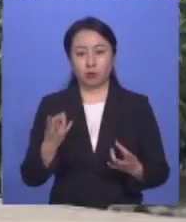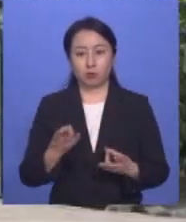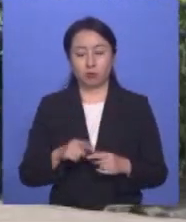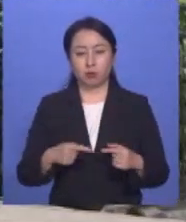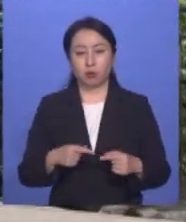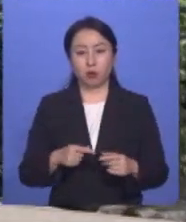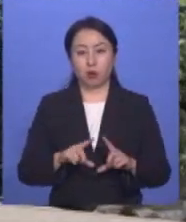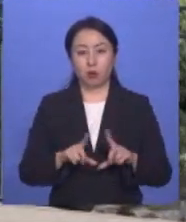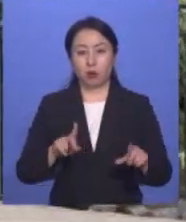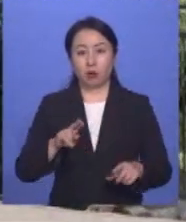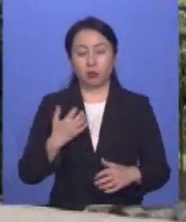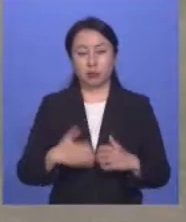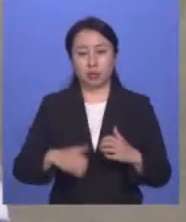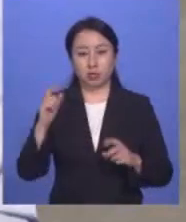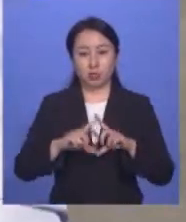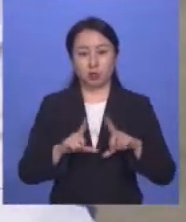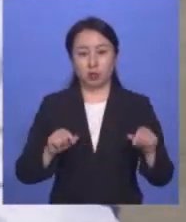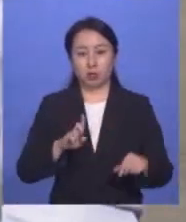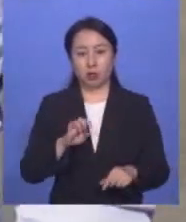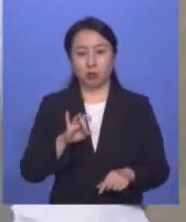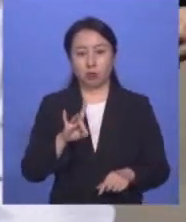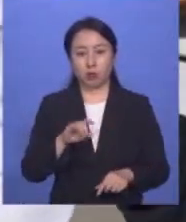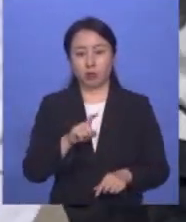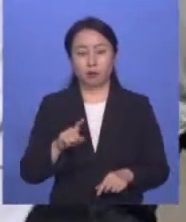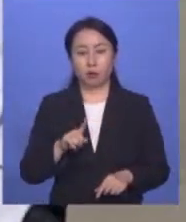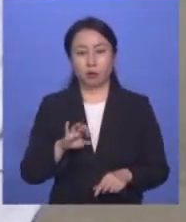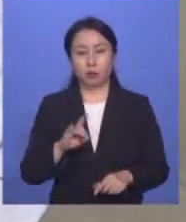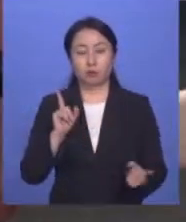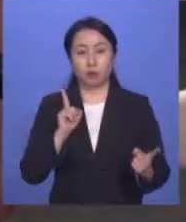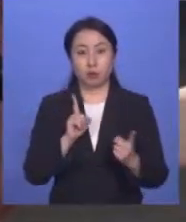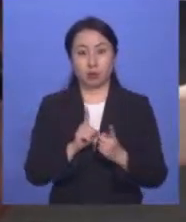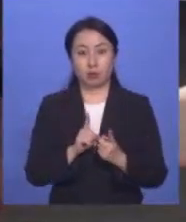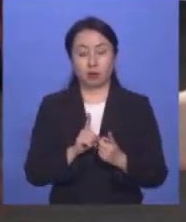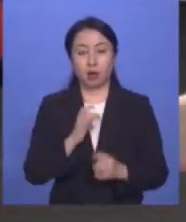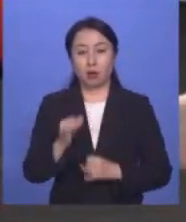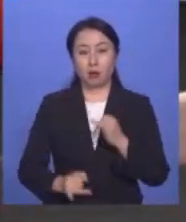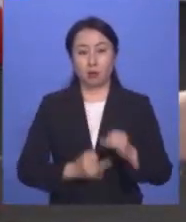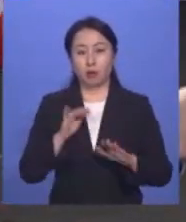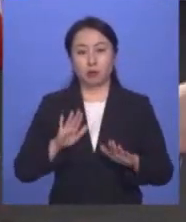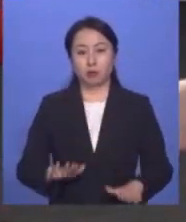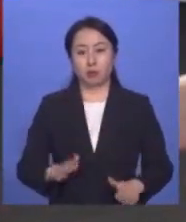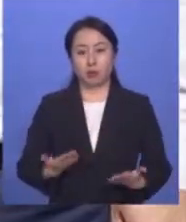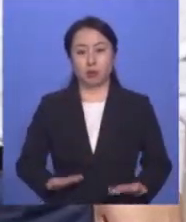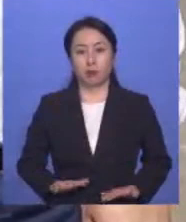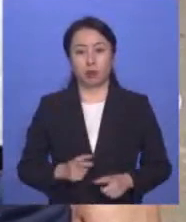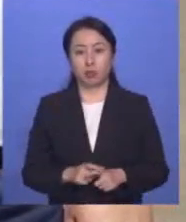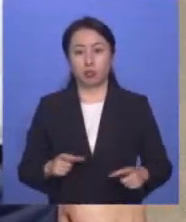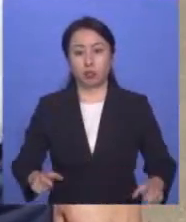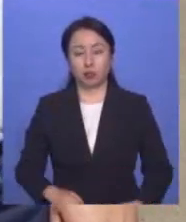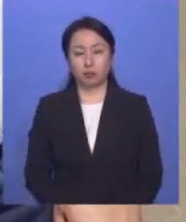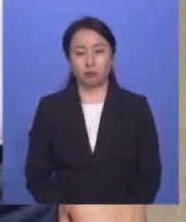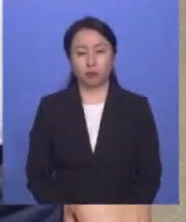страны. У здания Аралагашской средней школы имени Каирбека Оразова Алибек Куантыров встретился и побеседовал с местными жителями.